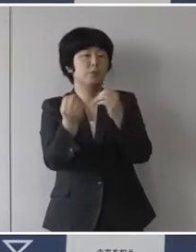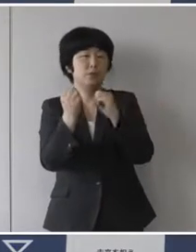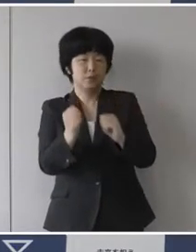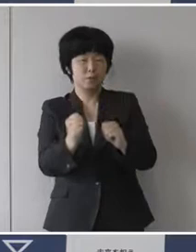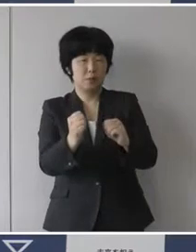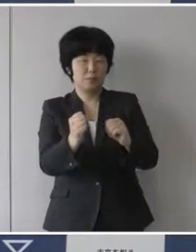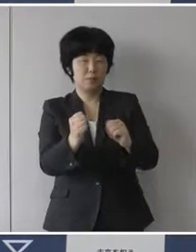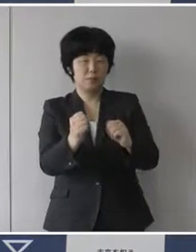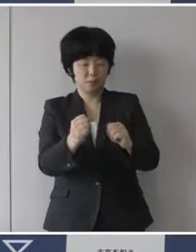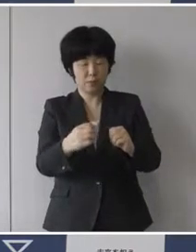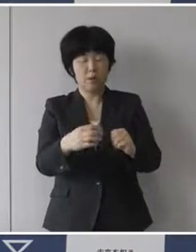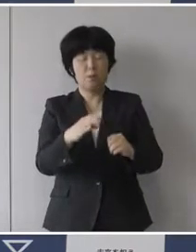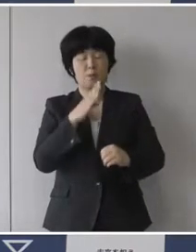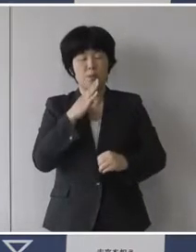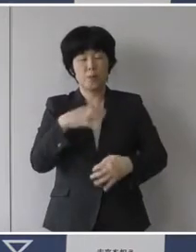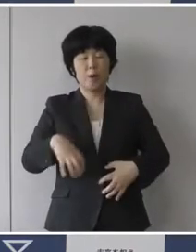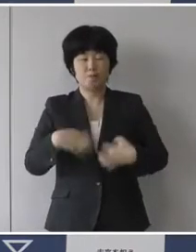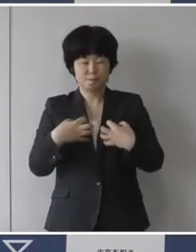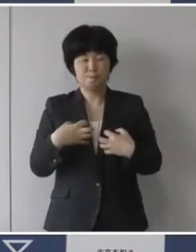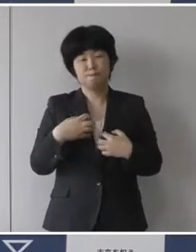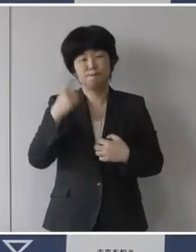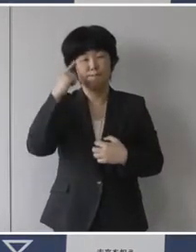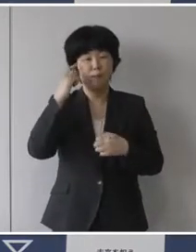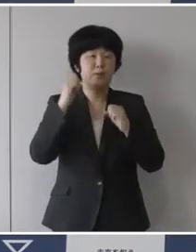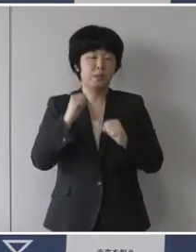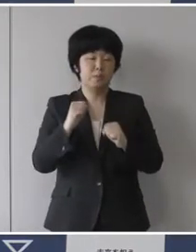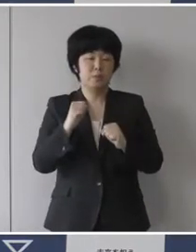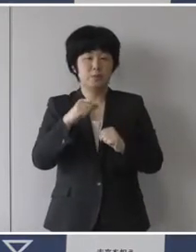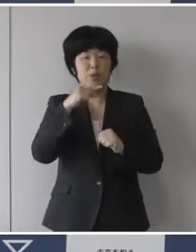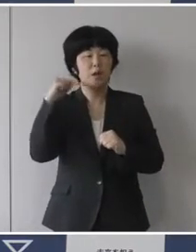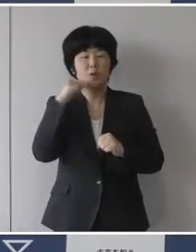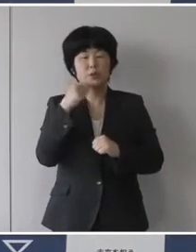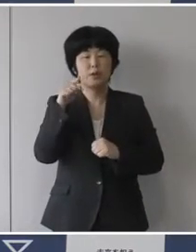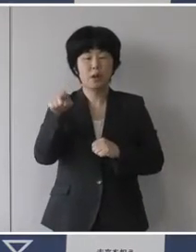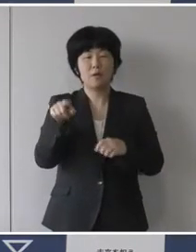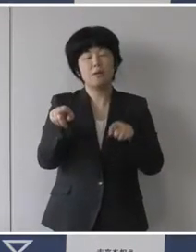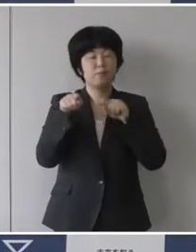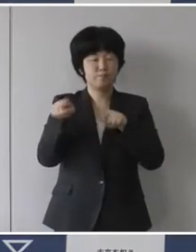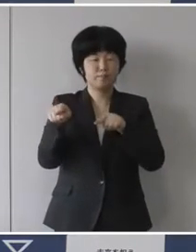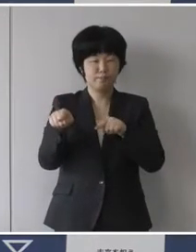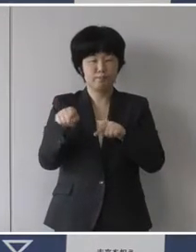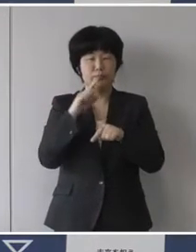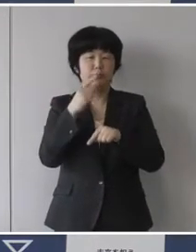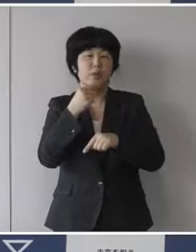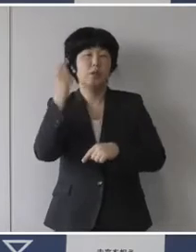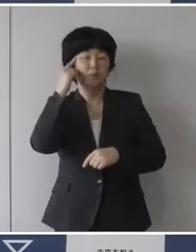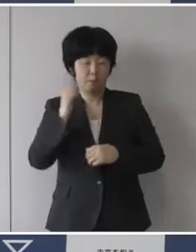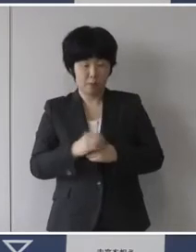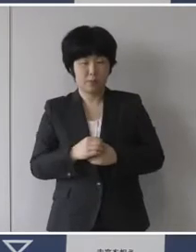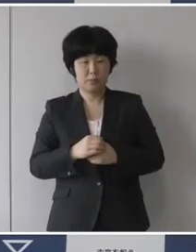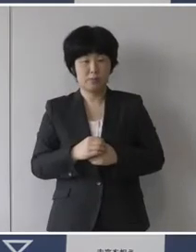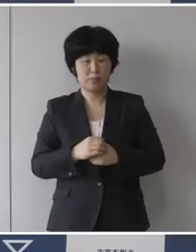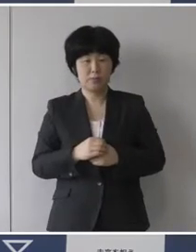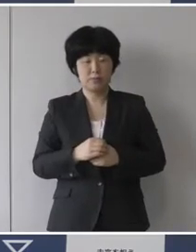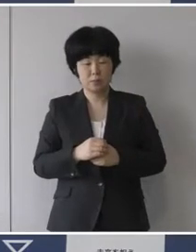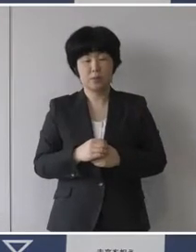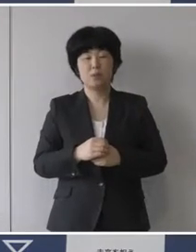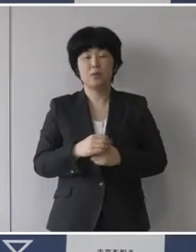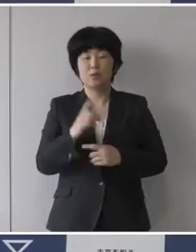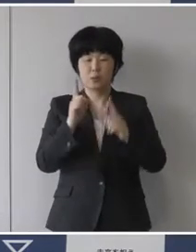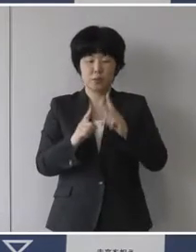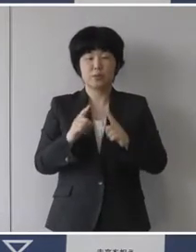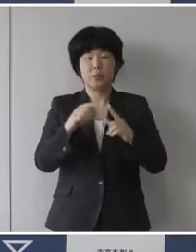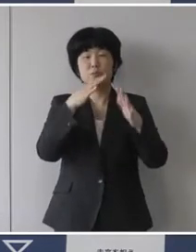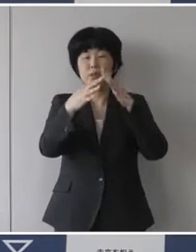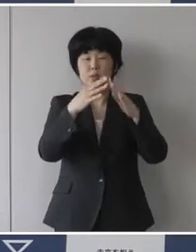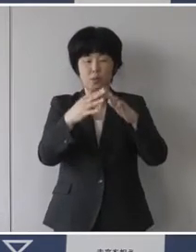当に禁じ得ないわけでありますけれども、強くその行為に非難をするとともに、一刻も早く停戦、そ